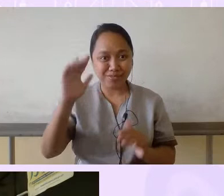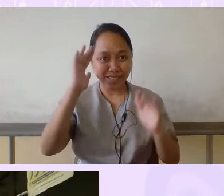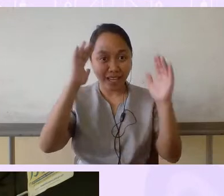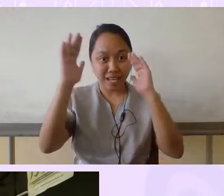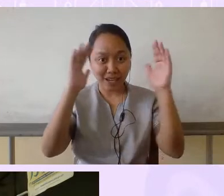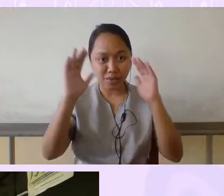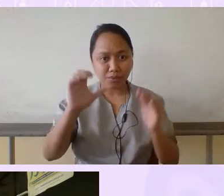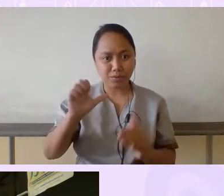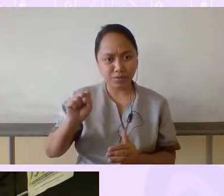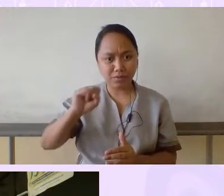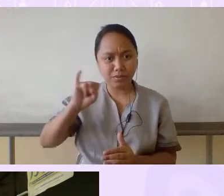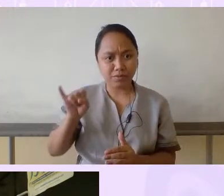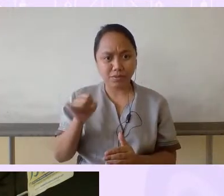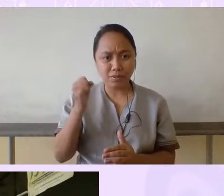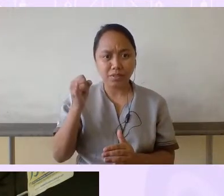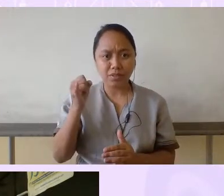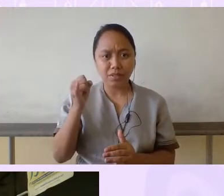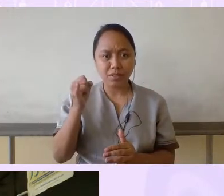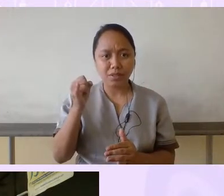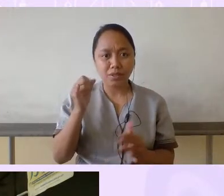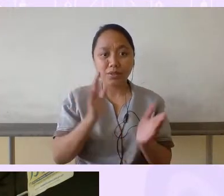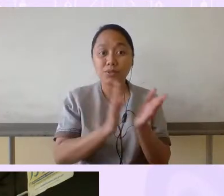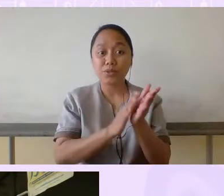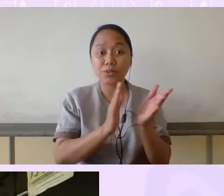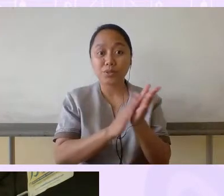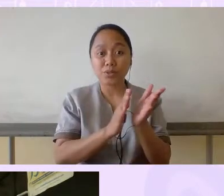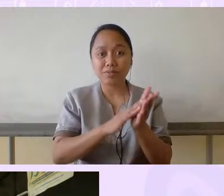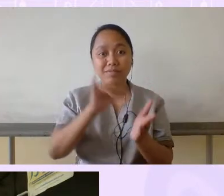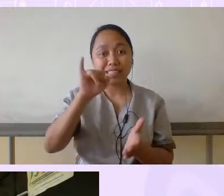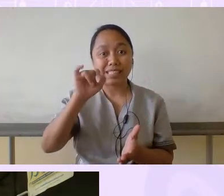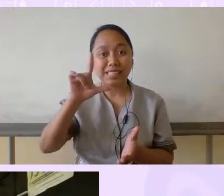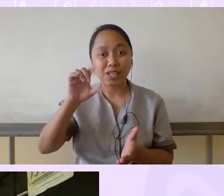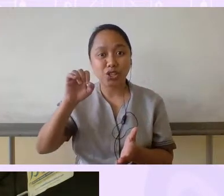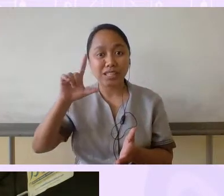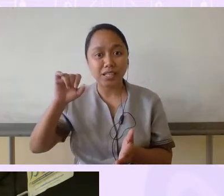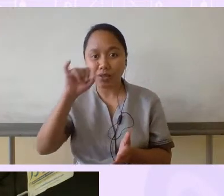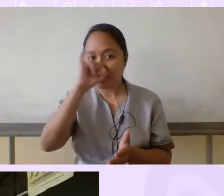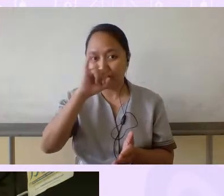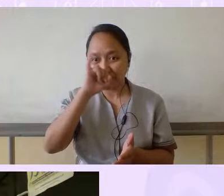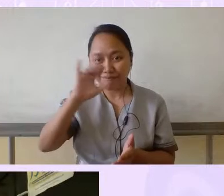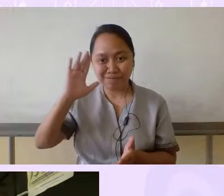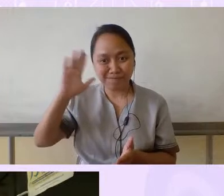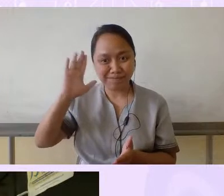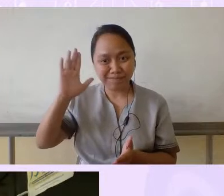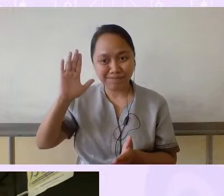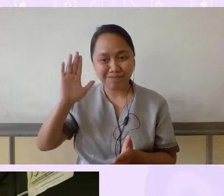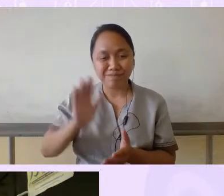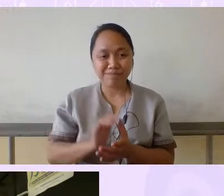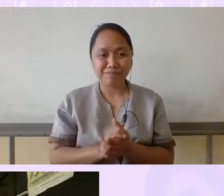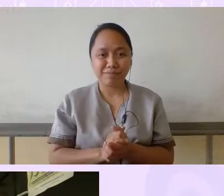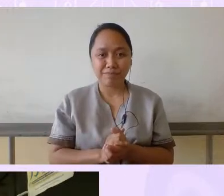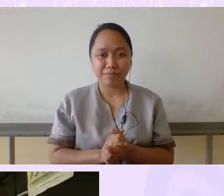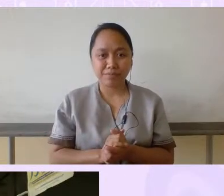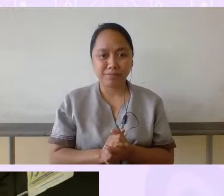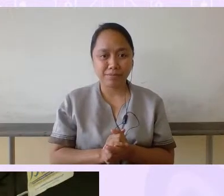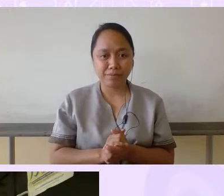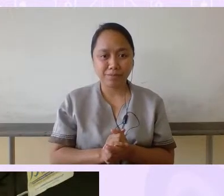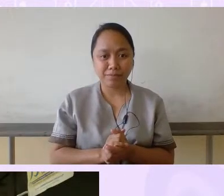San Joaquin School of Fisheries SDO Iloilo. Ikaw ba, Ma'am Ms. Vange, baka meron kang gustong batiin po?